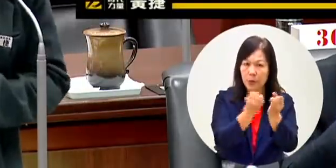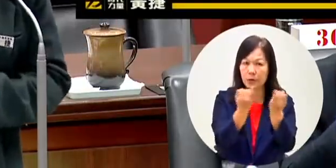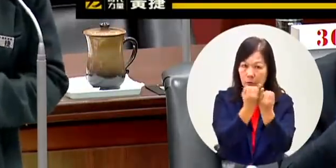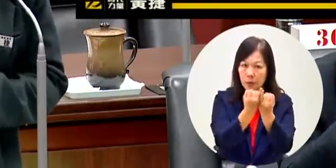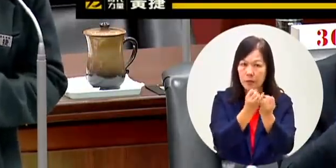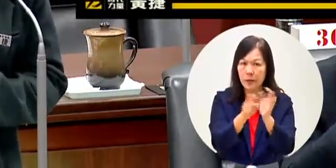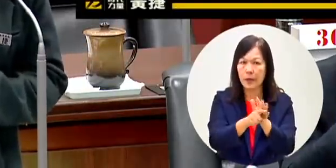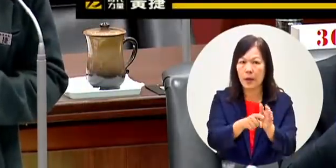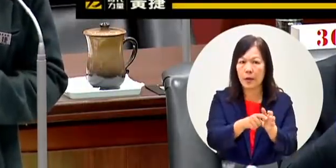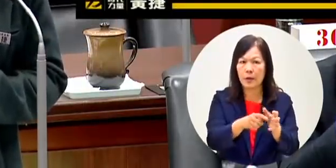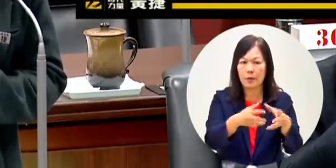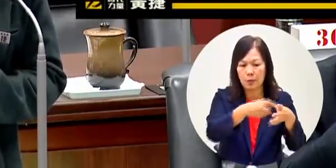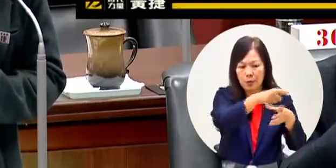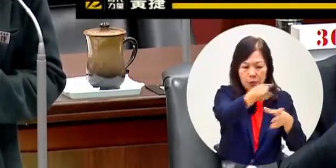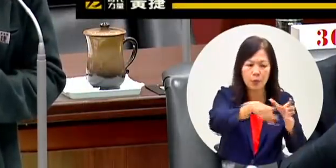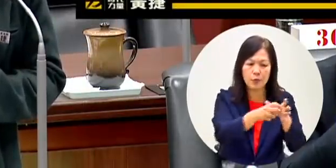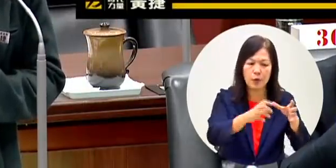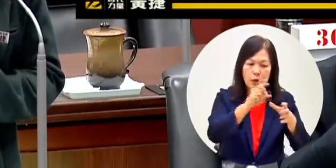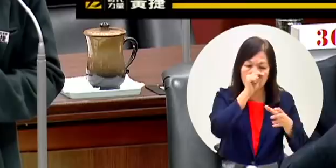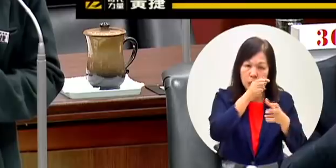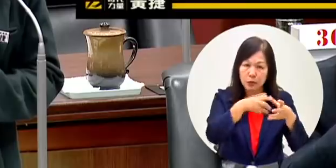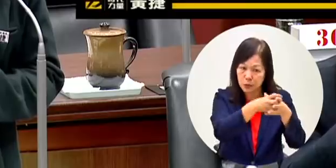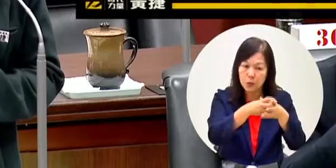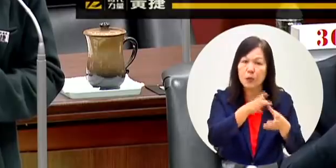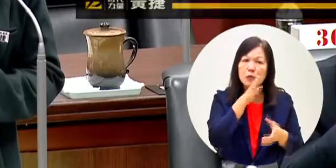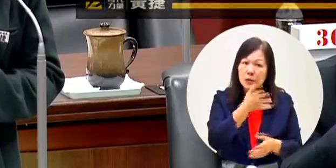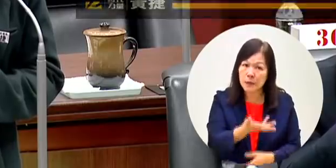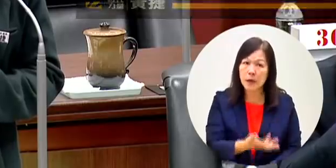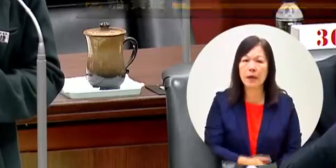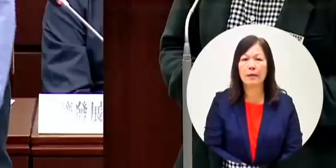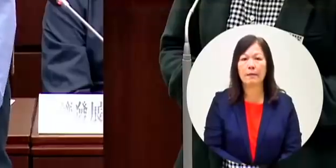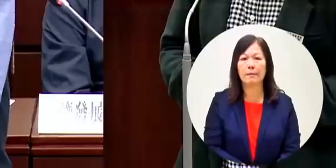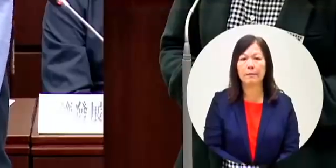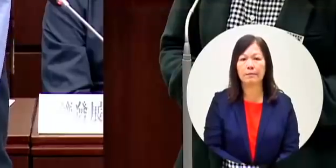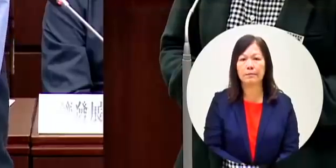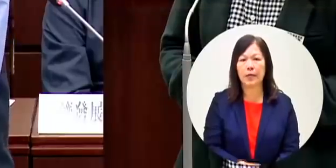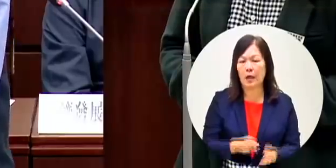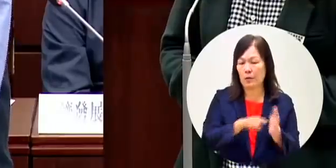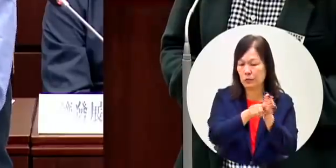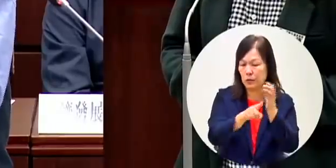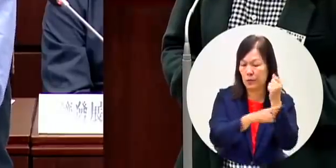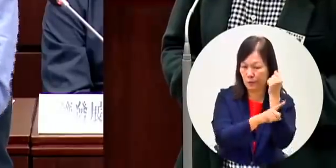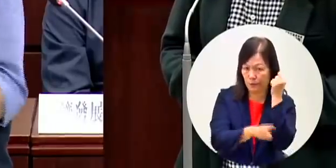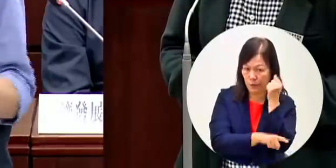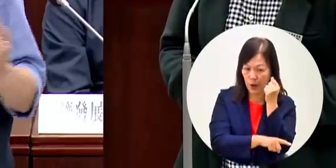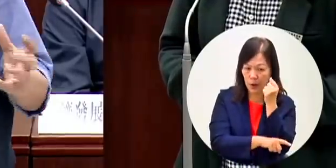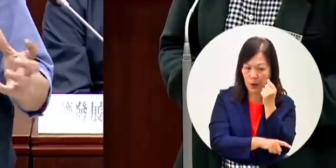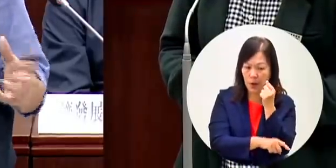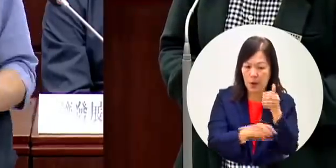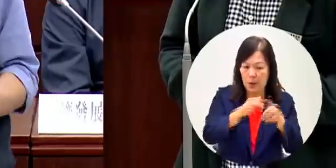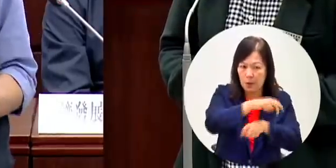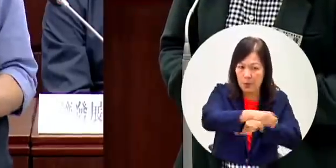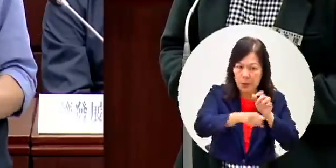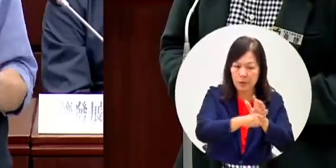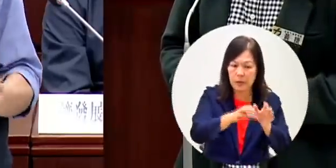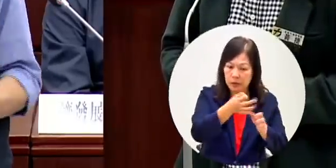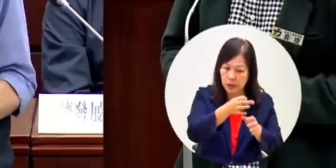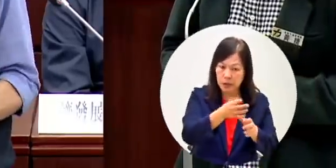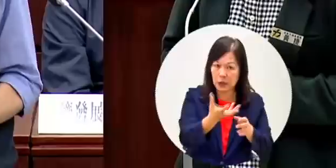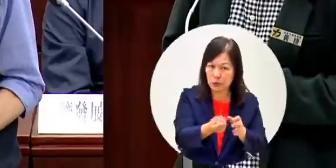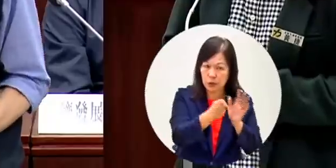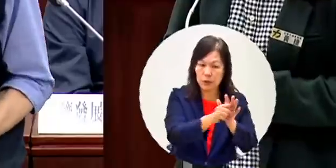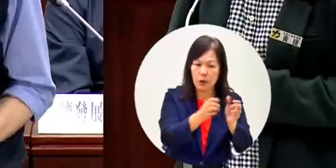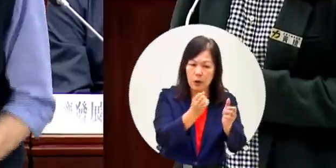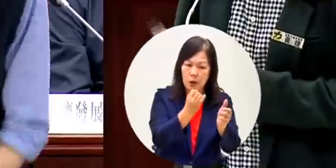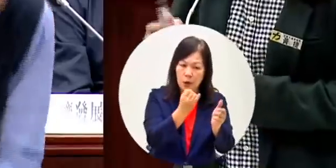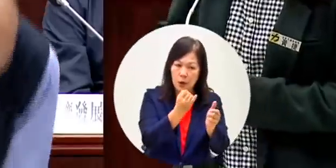是这样子吧？ 用专法规范他们之间财产权或者婚姻关系，但是不要碰触民法。我再重